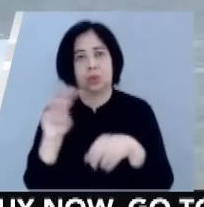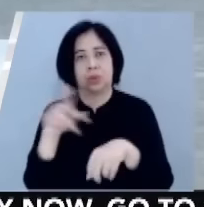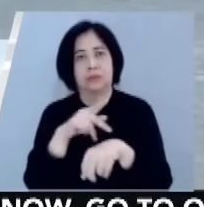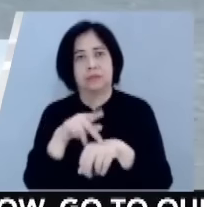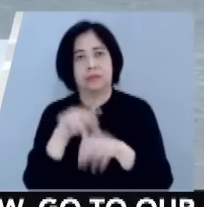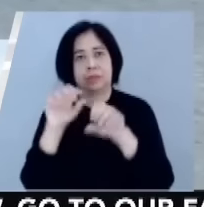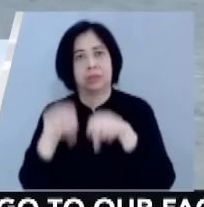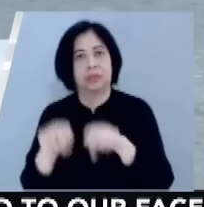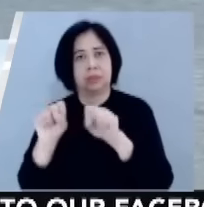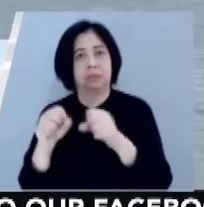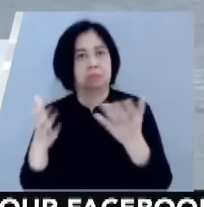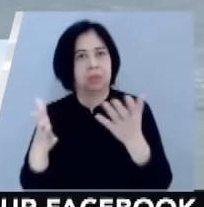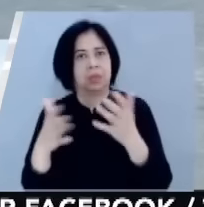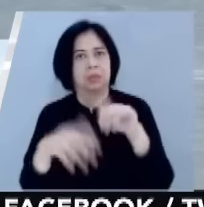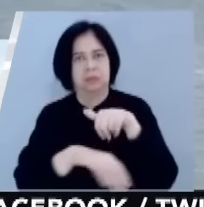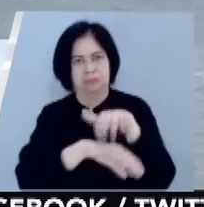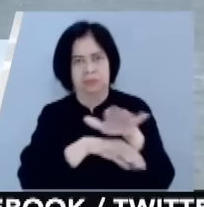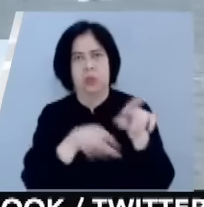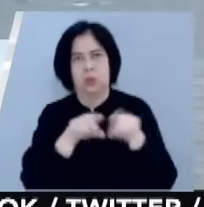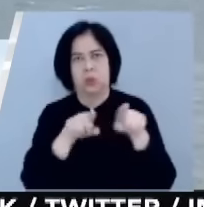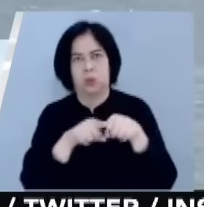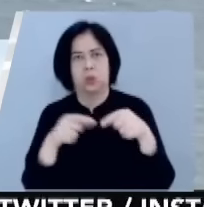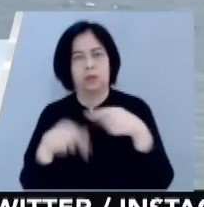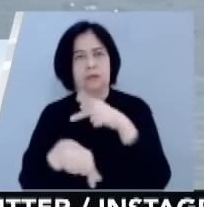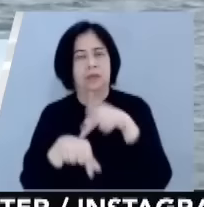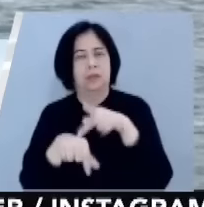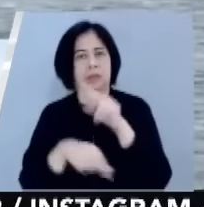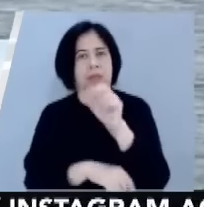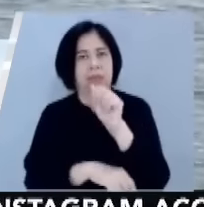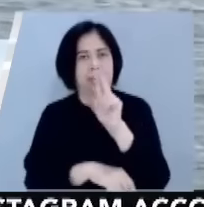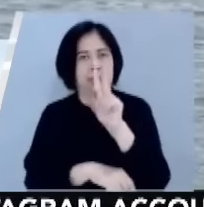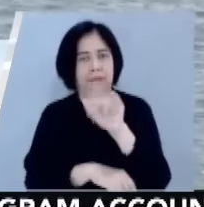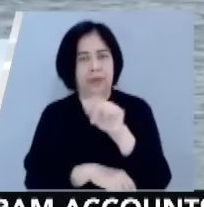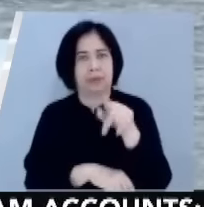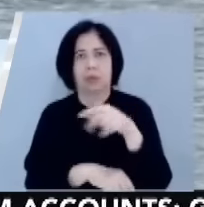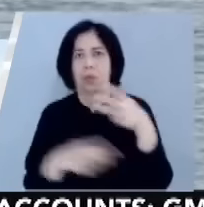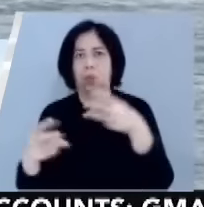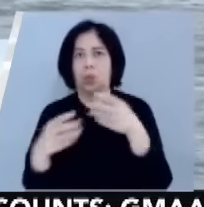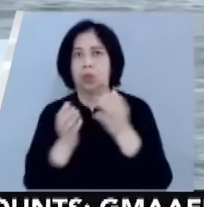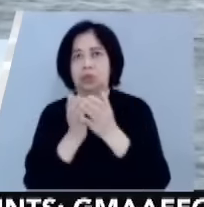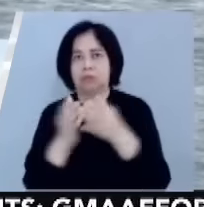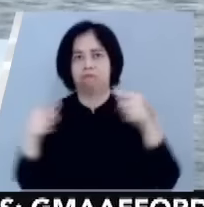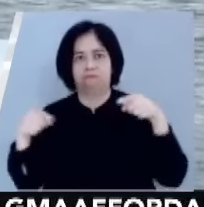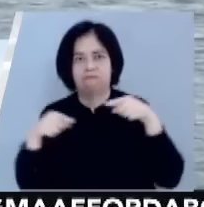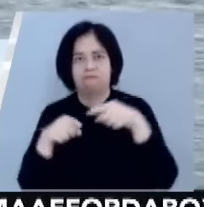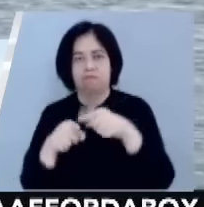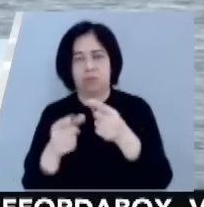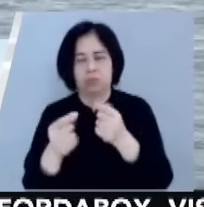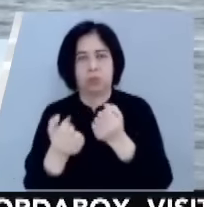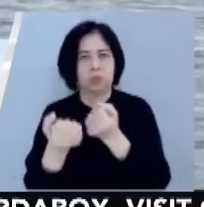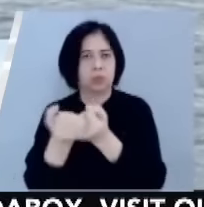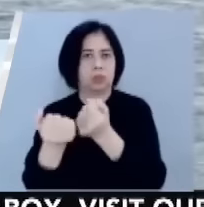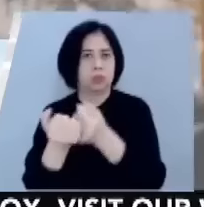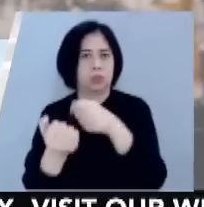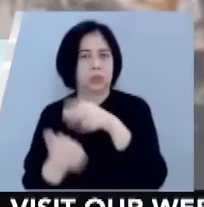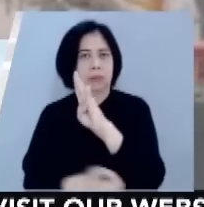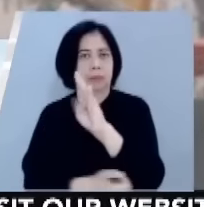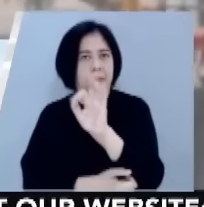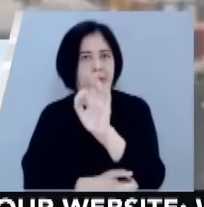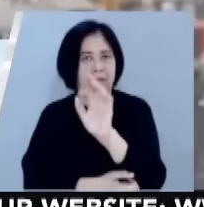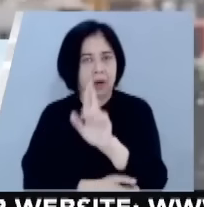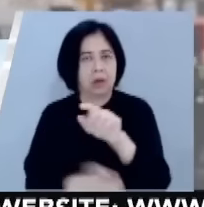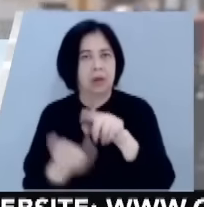posibleng i-deploy na rin ng Philippine Navy ang mga warship ng Pilipinas para sumabay sa mga ginagawang resupply mission ng BFAR at PCG sa